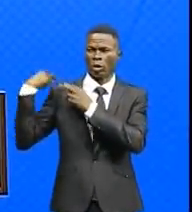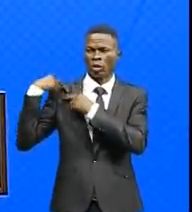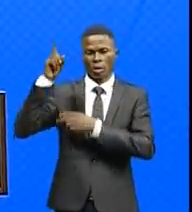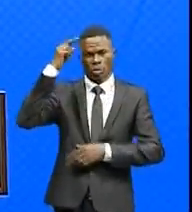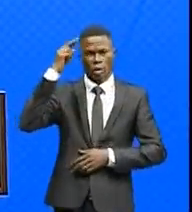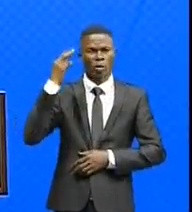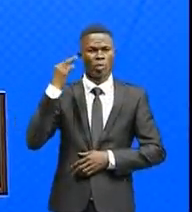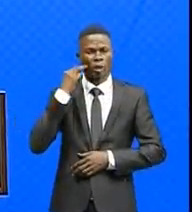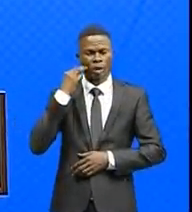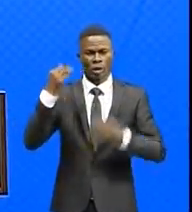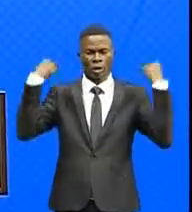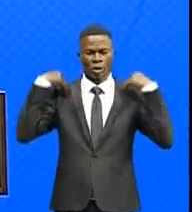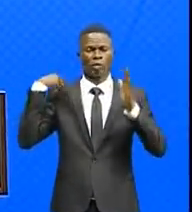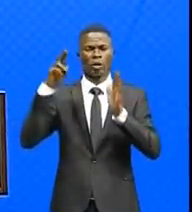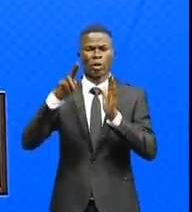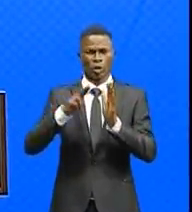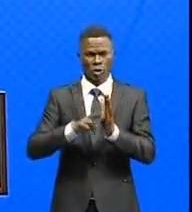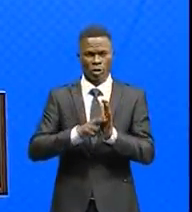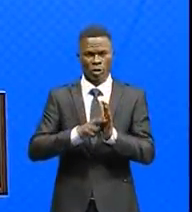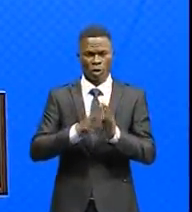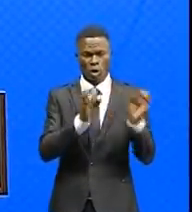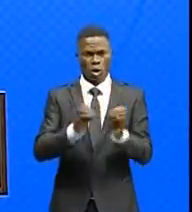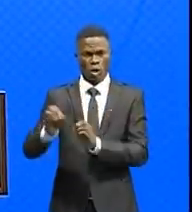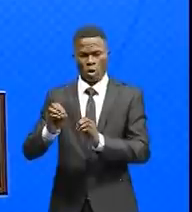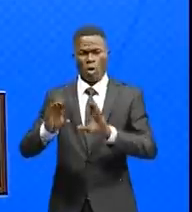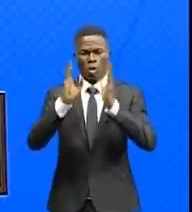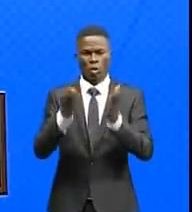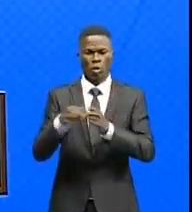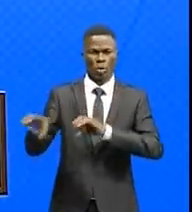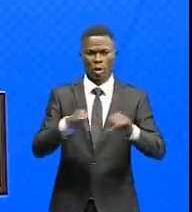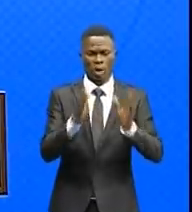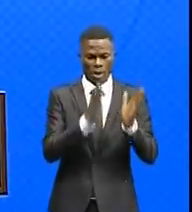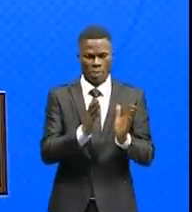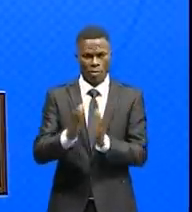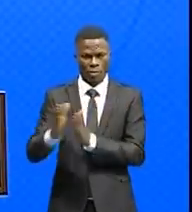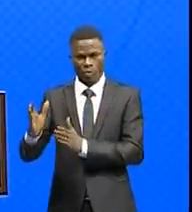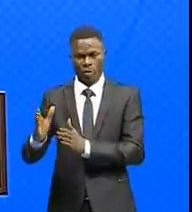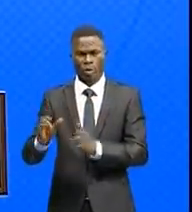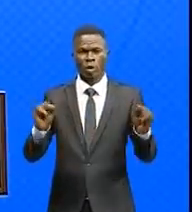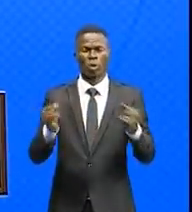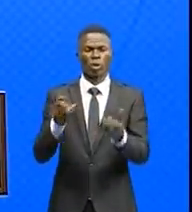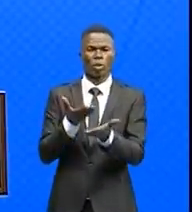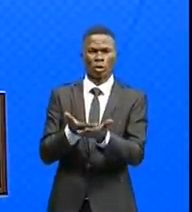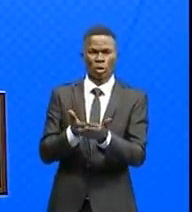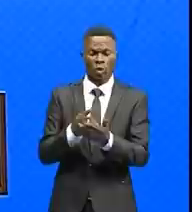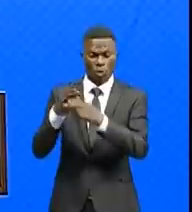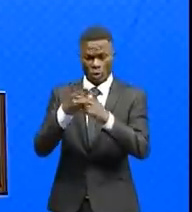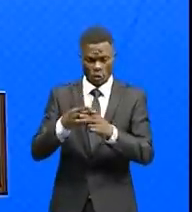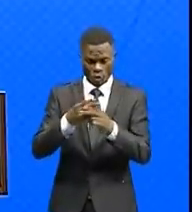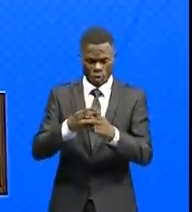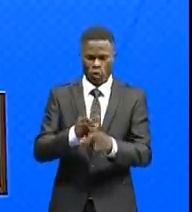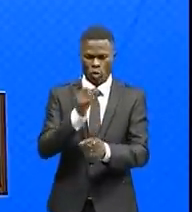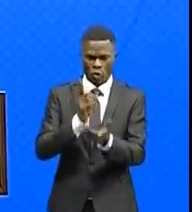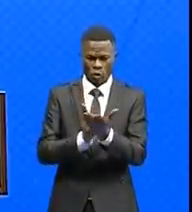ministre chef du gouvernement, qui anime la commission interministérielle de préparation des 10 Jeux, de veiller à la